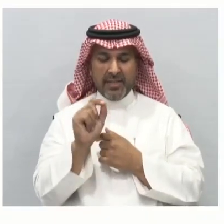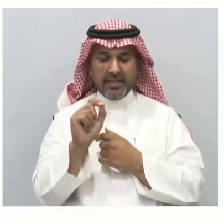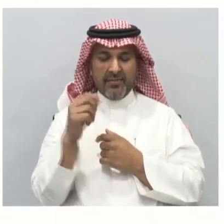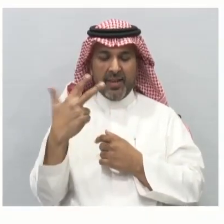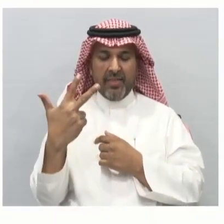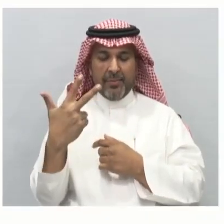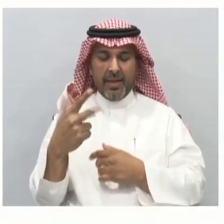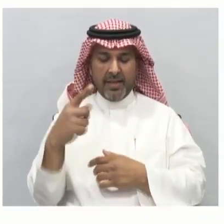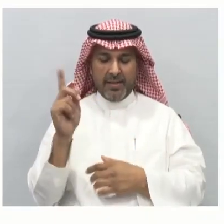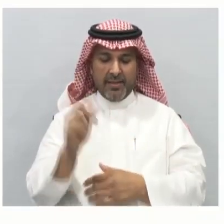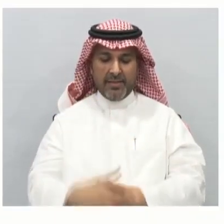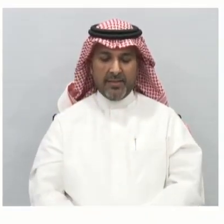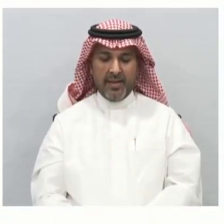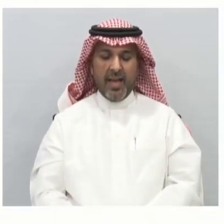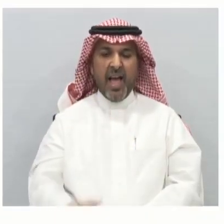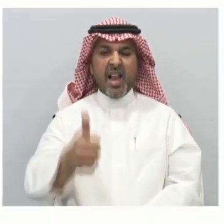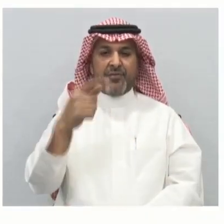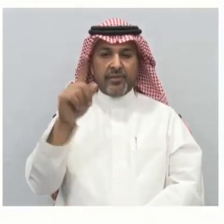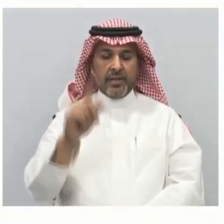الصحيحه هي الف